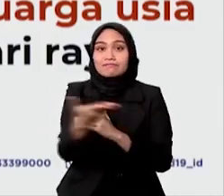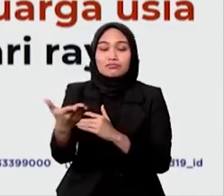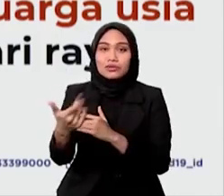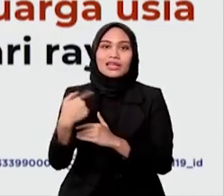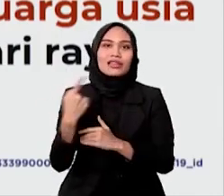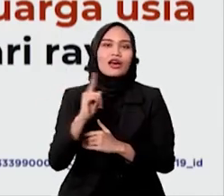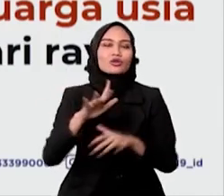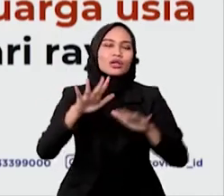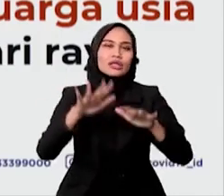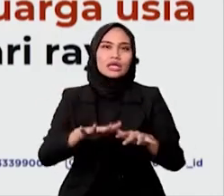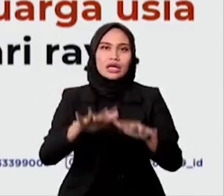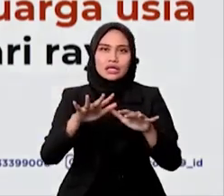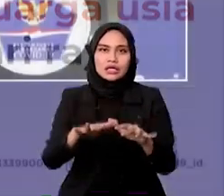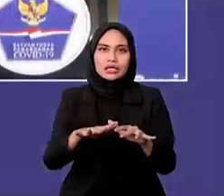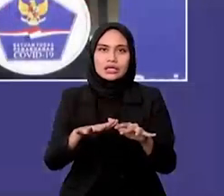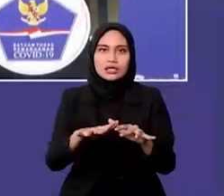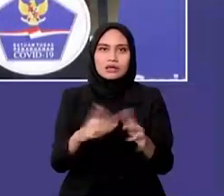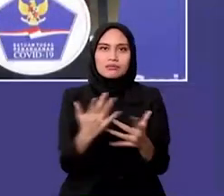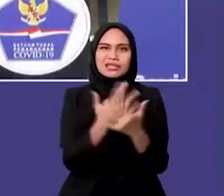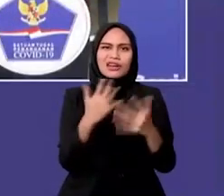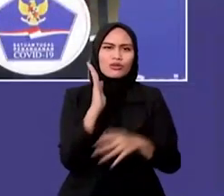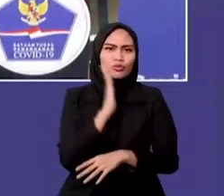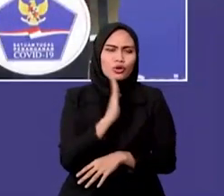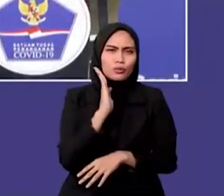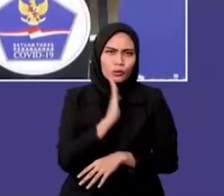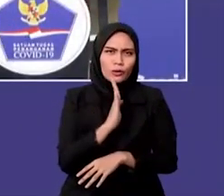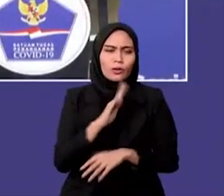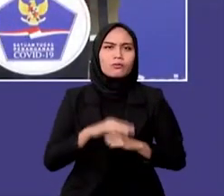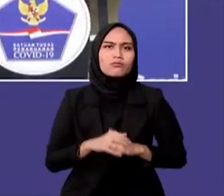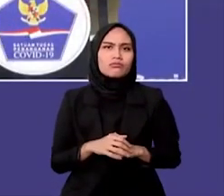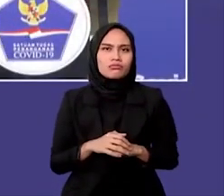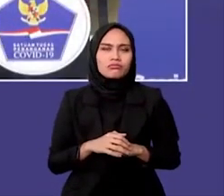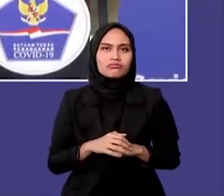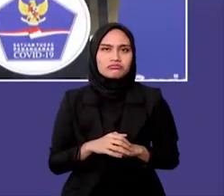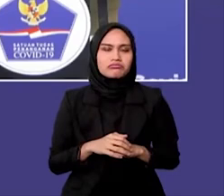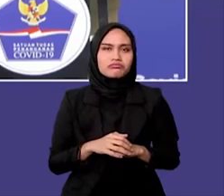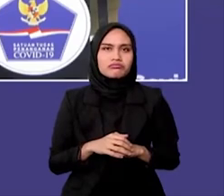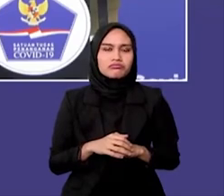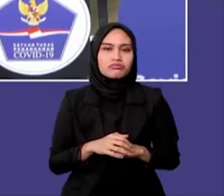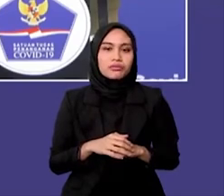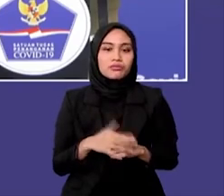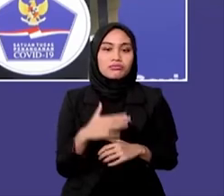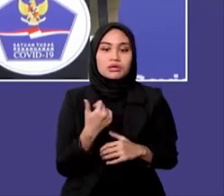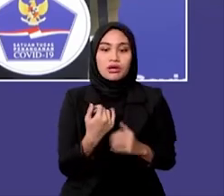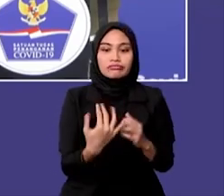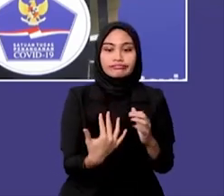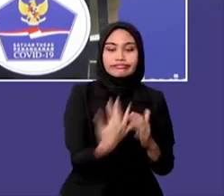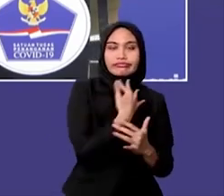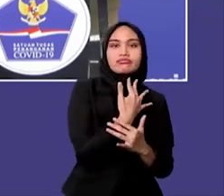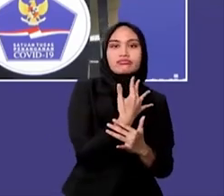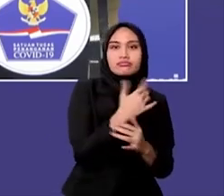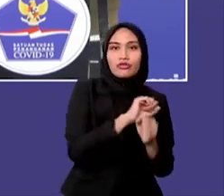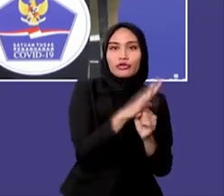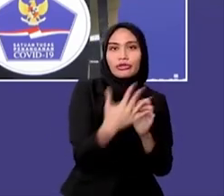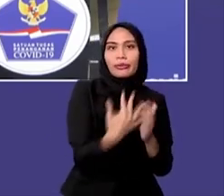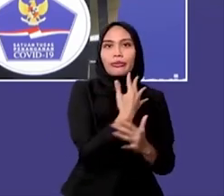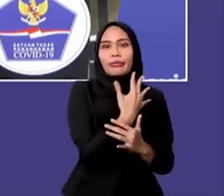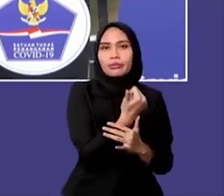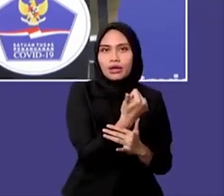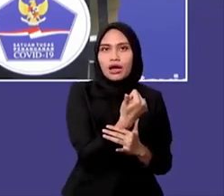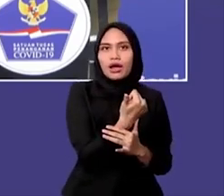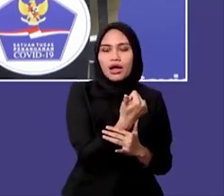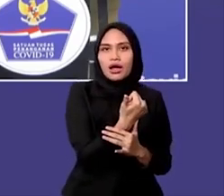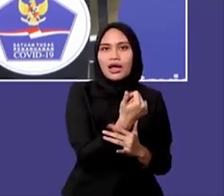khususnya masyarakat berusia muda yang tingkat positif potensinya tinggi sedangkan